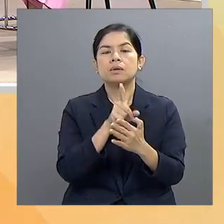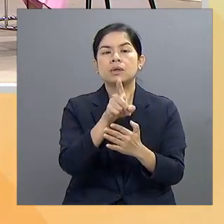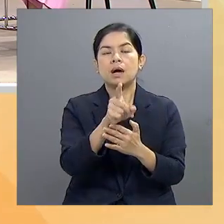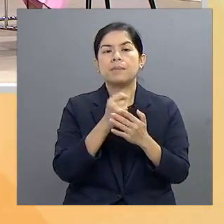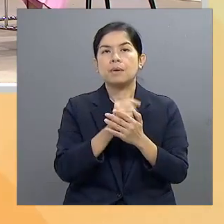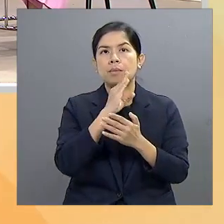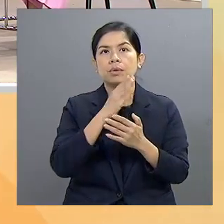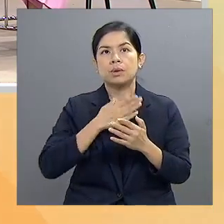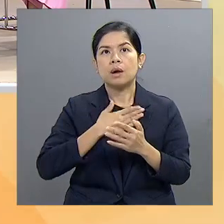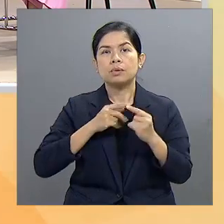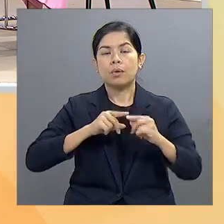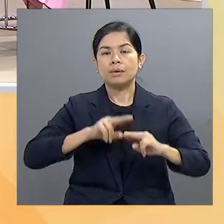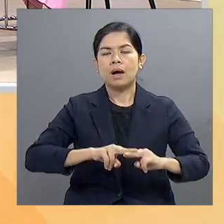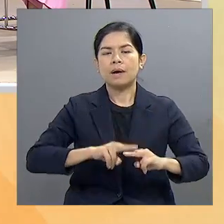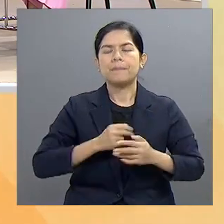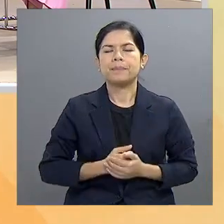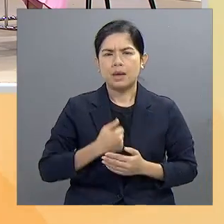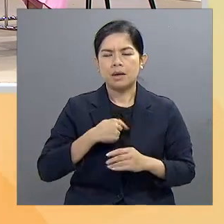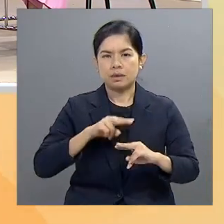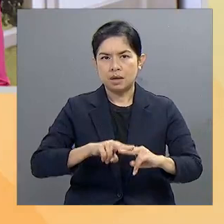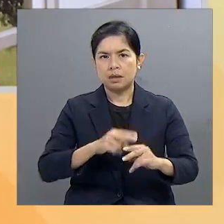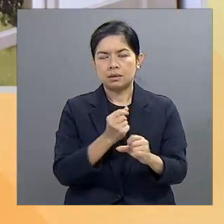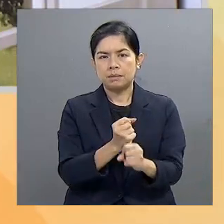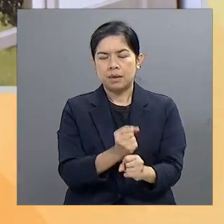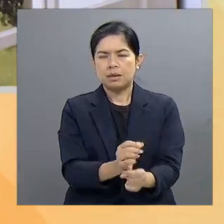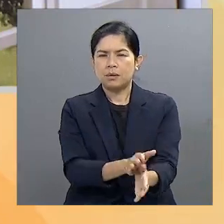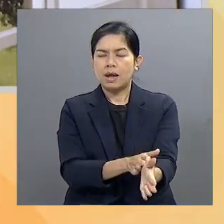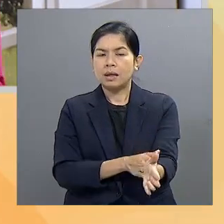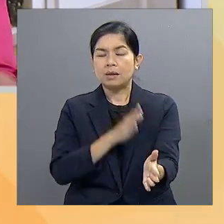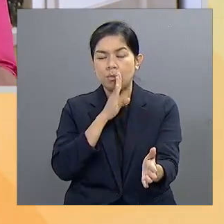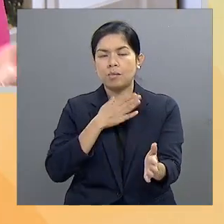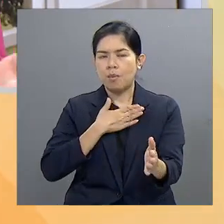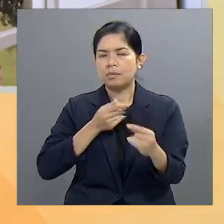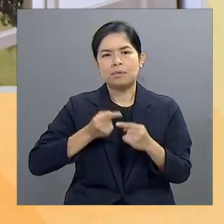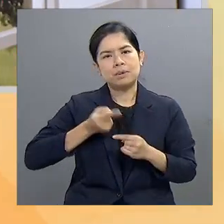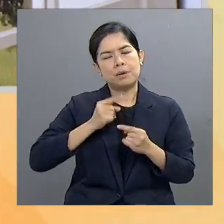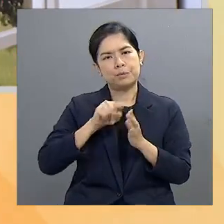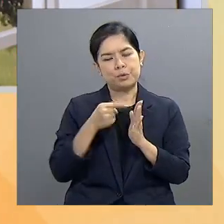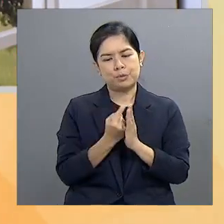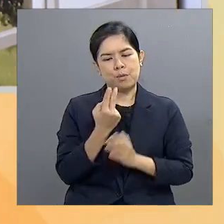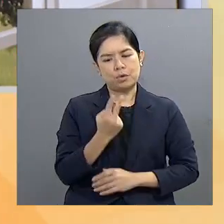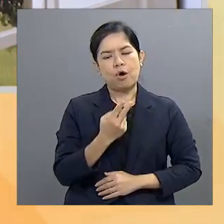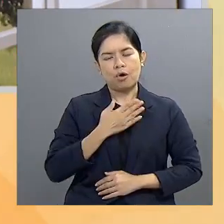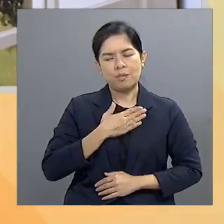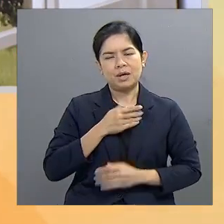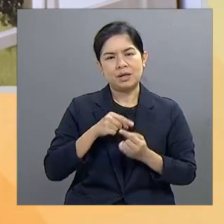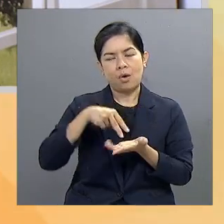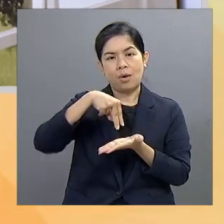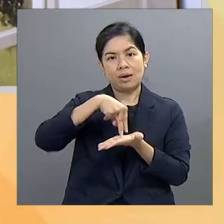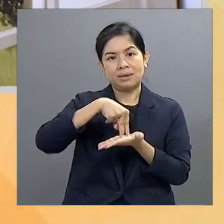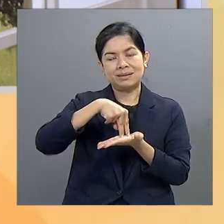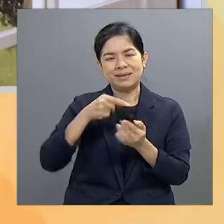าเนี่ยนั่งกันทำงานต่อเนื่องก็ประมาณ2ชั่วโมงนะครับแน่นอนแหละ2ชั่วโมงก็บางทีมีลุกไปบ้างนู่นนี่บ้างแต่บางคนครับอาจาร